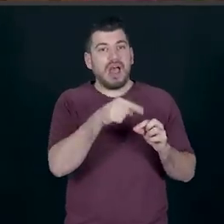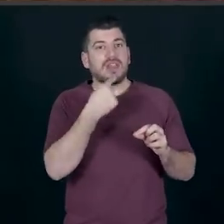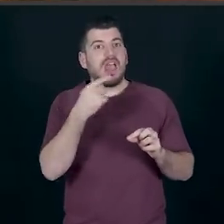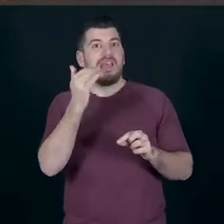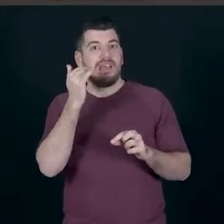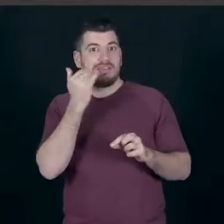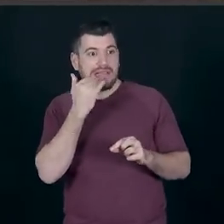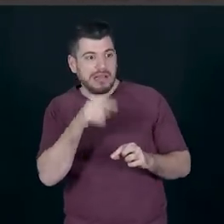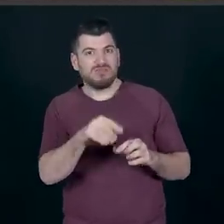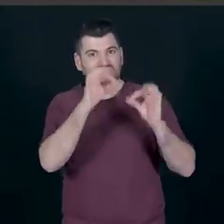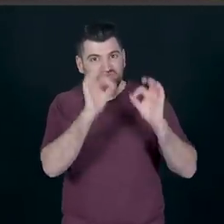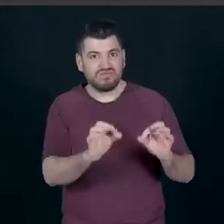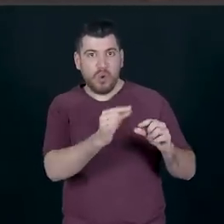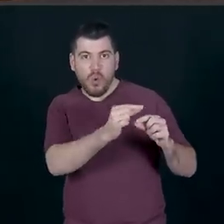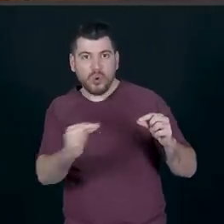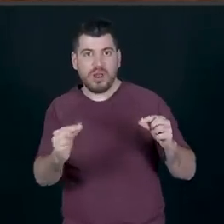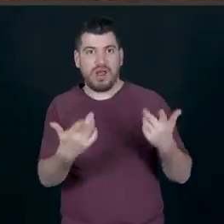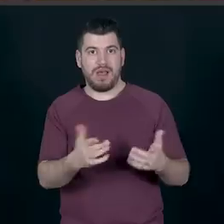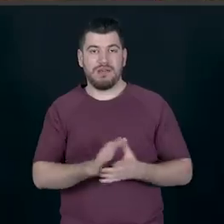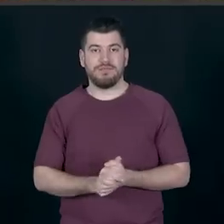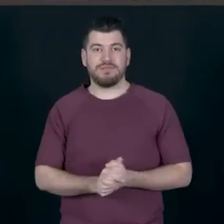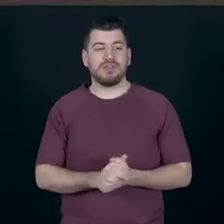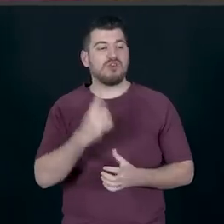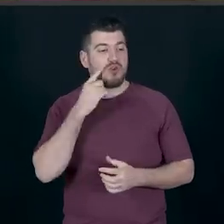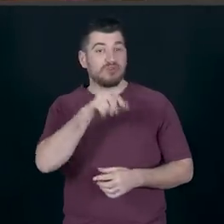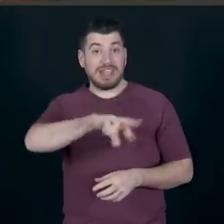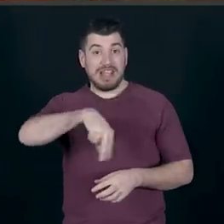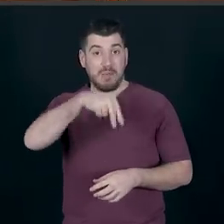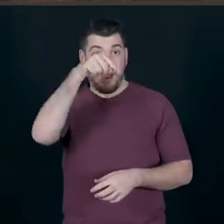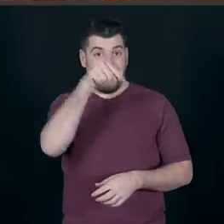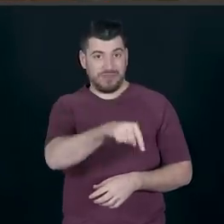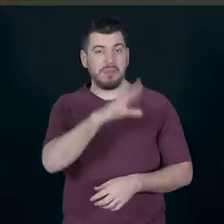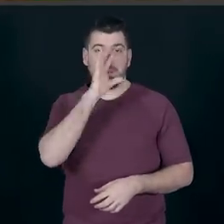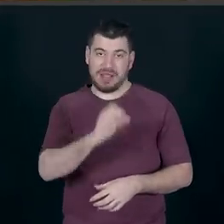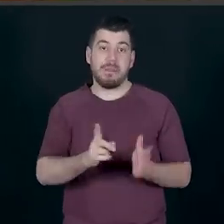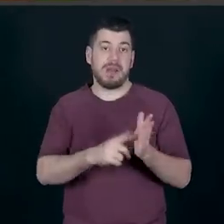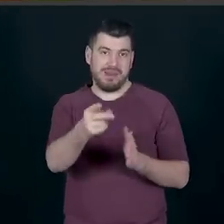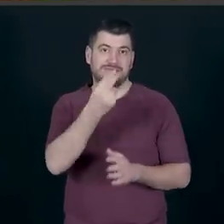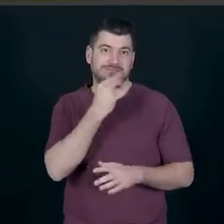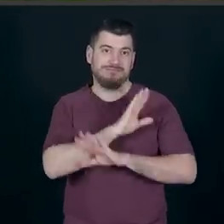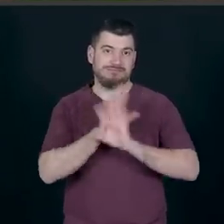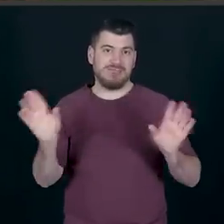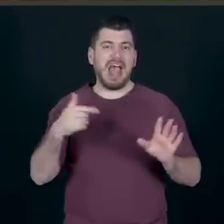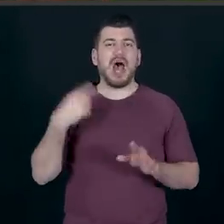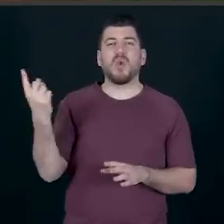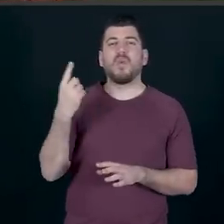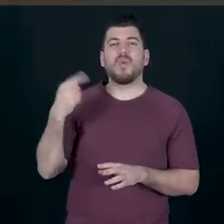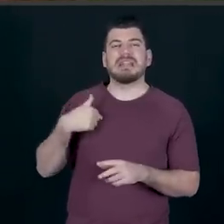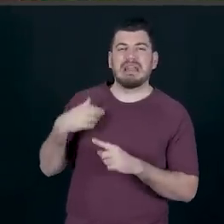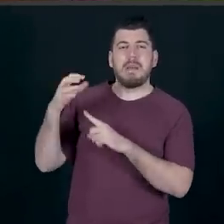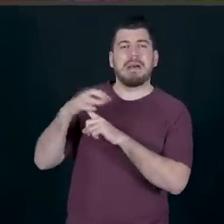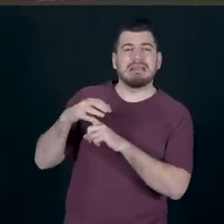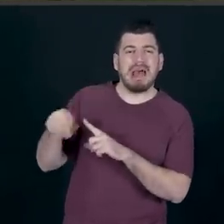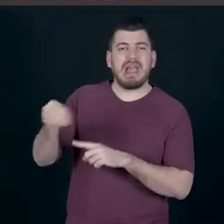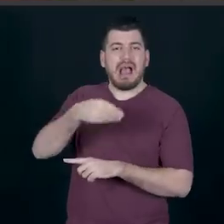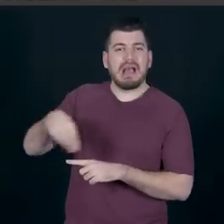στο δόντι. Γενικά νομίζω πως αυτή την καρμπονάρα πρέπει να την δοκιμάσετε. Τώρα, άμα έχετε συνηθίσει τα τότε καρμπονάρα με μανιτάρια, με